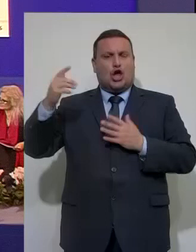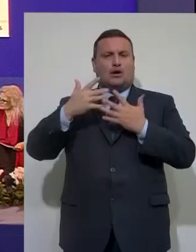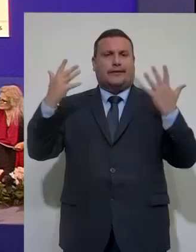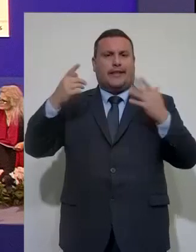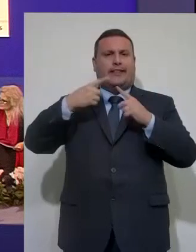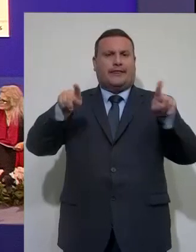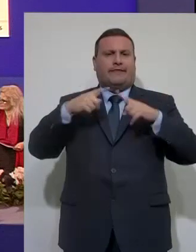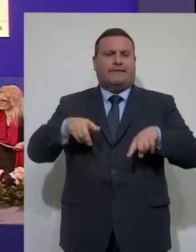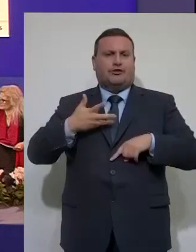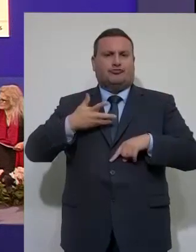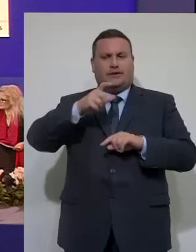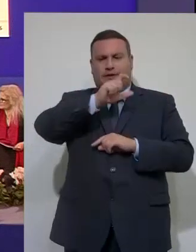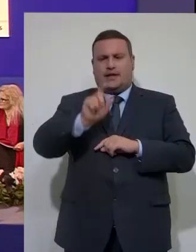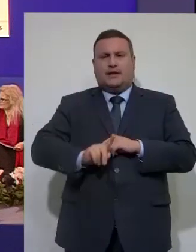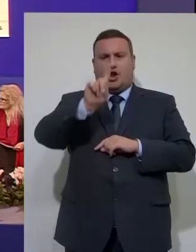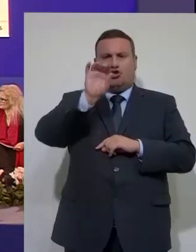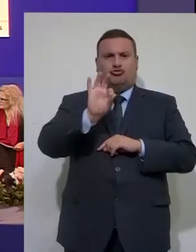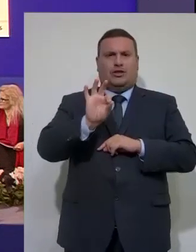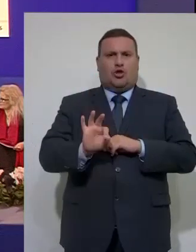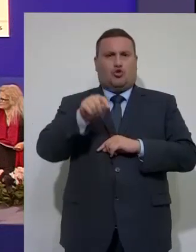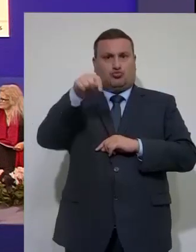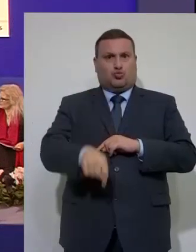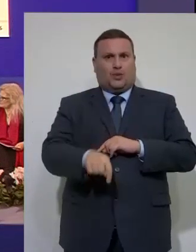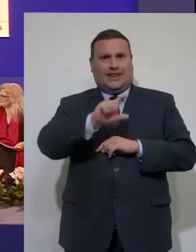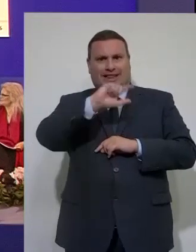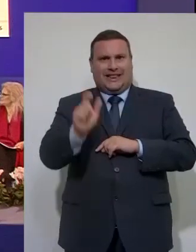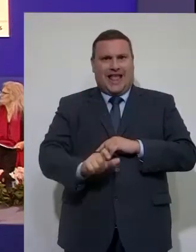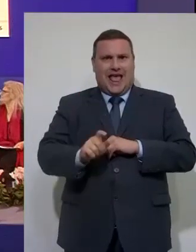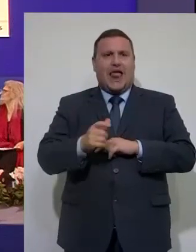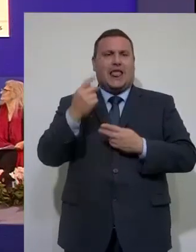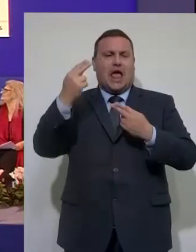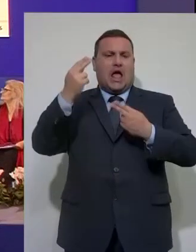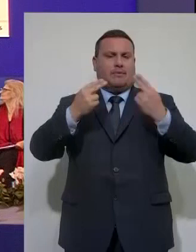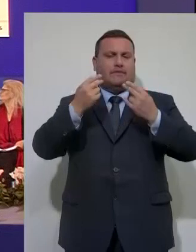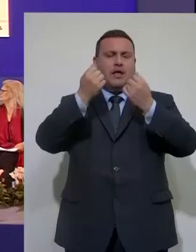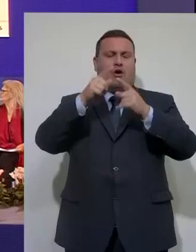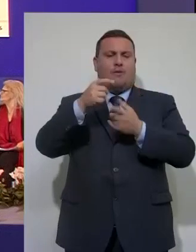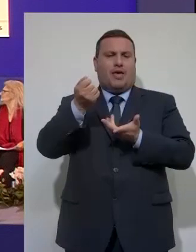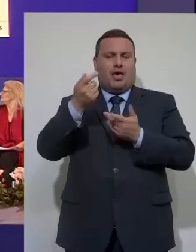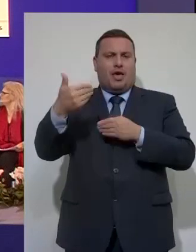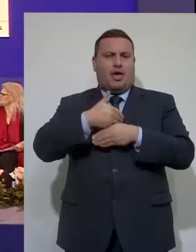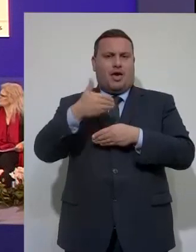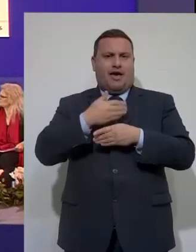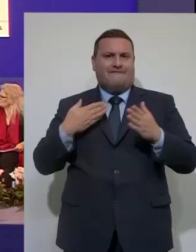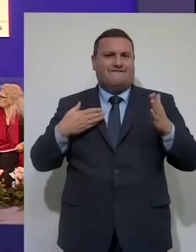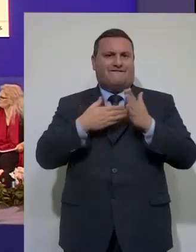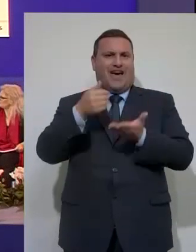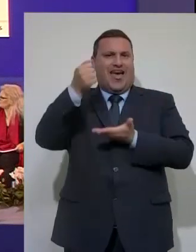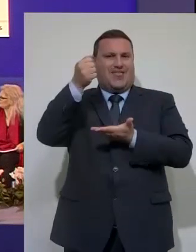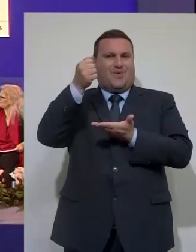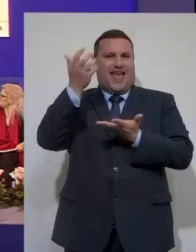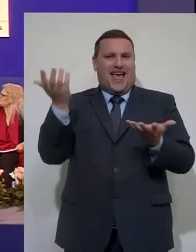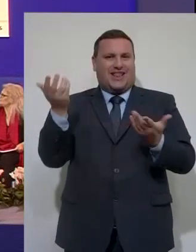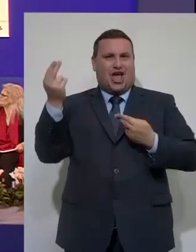e il nord centro Italia e il sud. Le performance di fatturato sono molto diverse, però probabilmente a livello